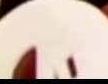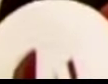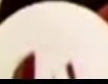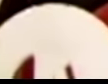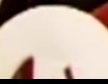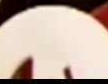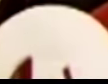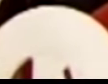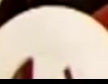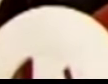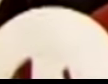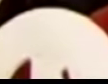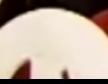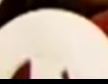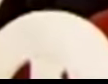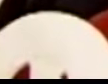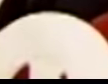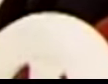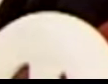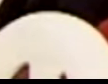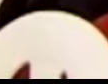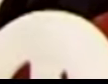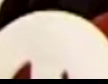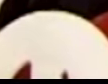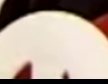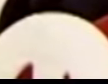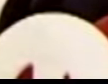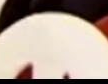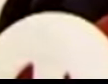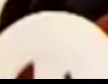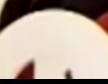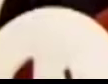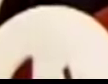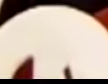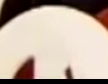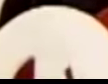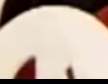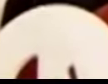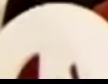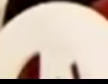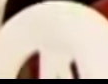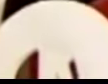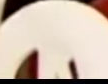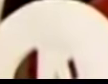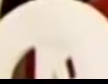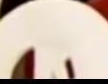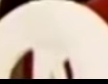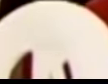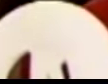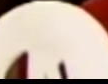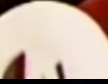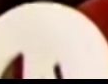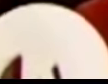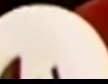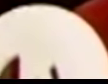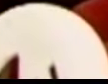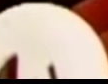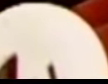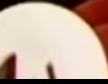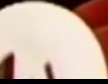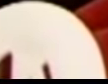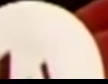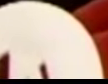curca. Fritada, choclo, papa, maduro, frito, queso. Mus, ¿qué es eso? Mus de mora. Y jugos